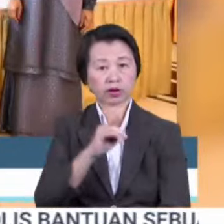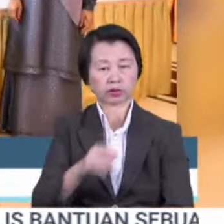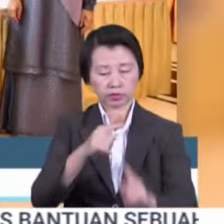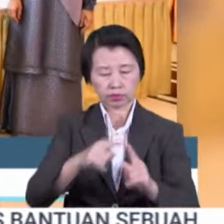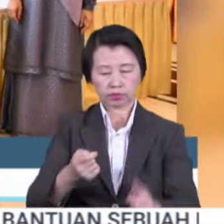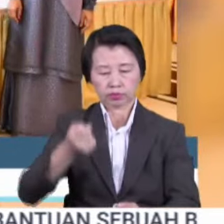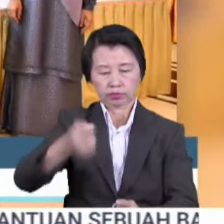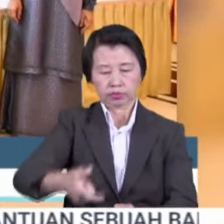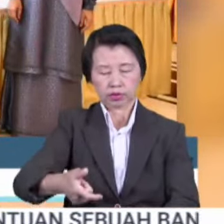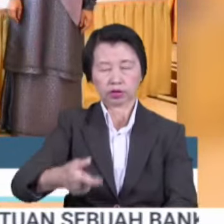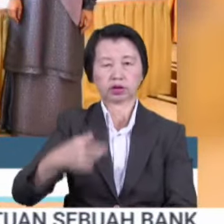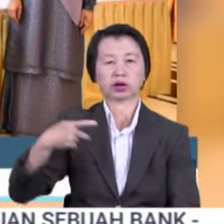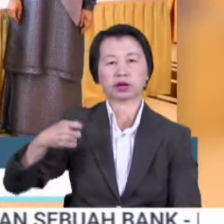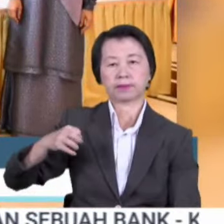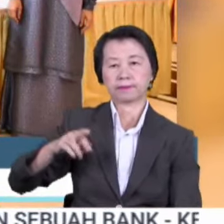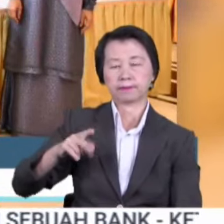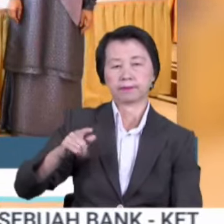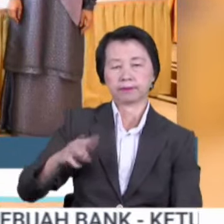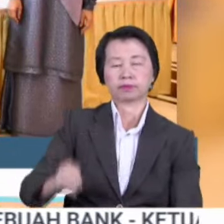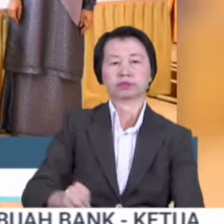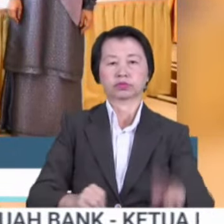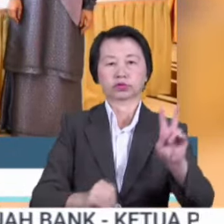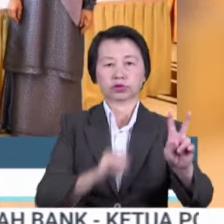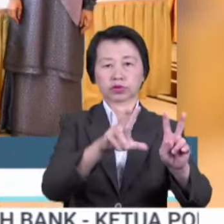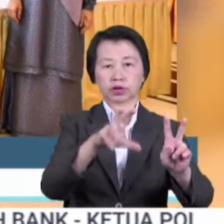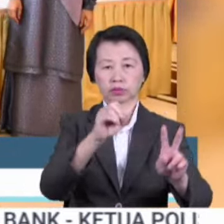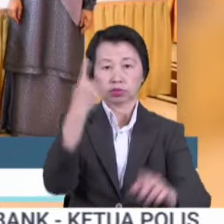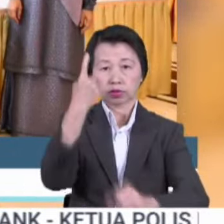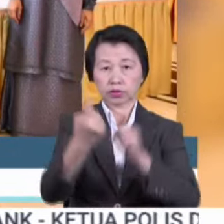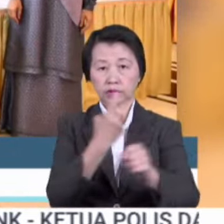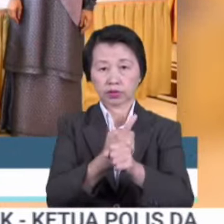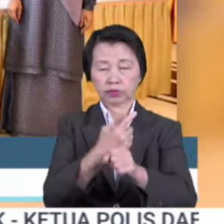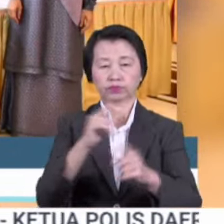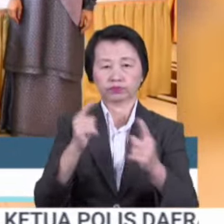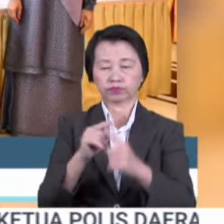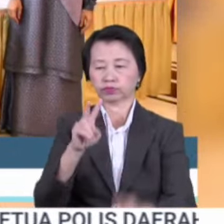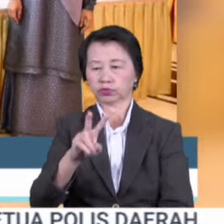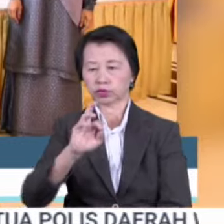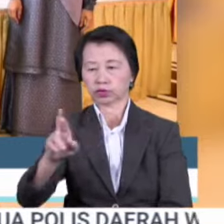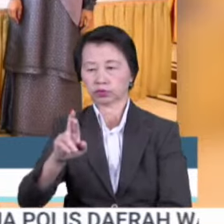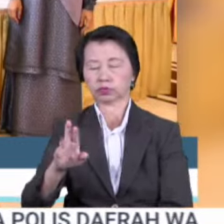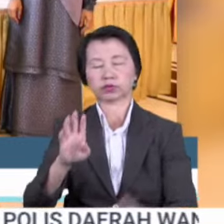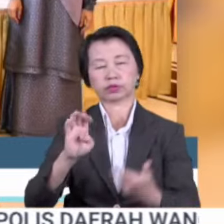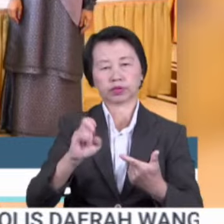sebanyak 232 Ringgit setahun kepada lebih 25